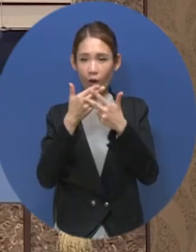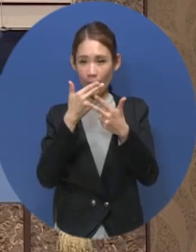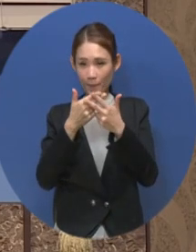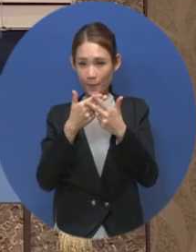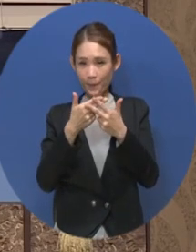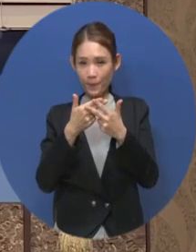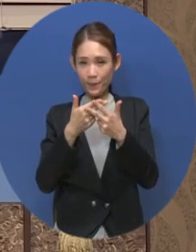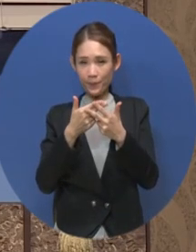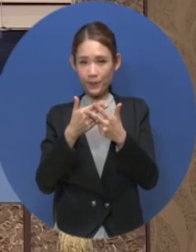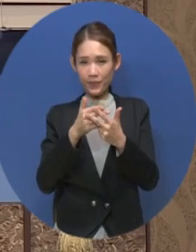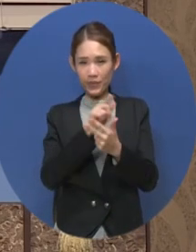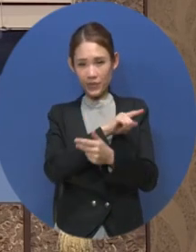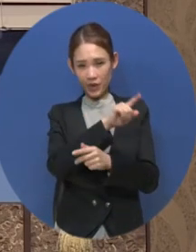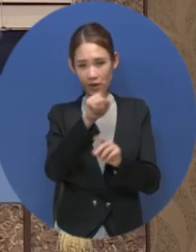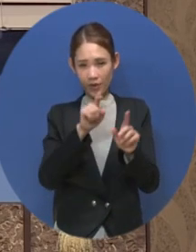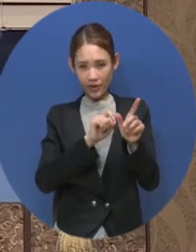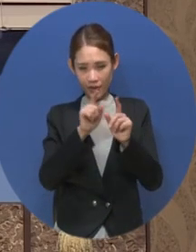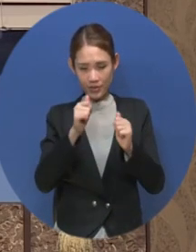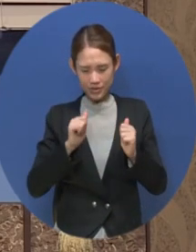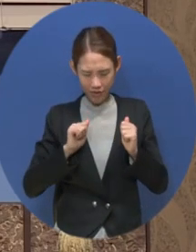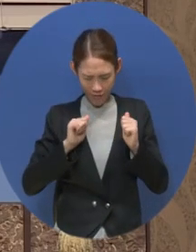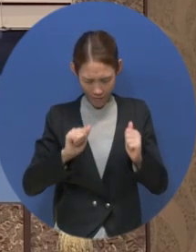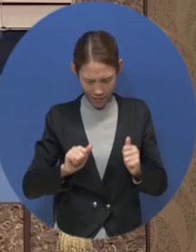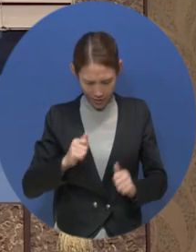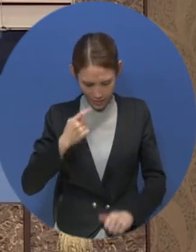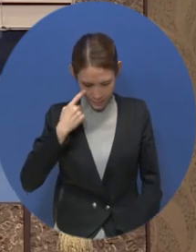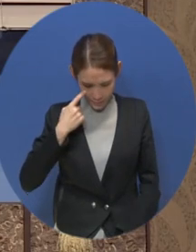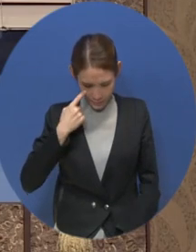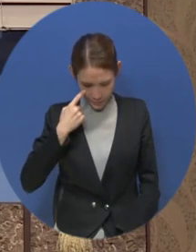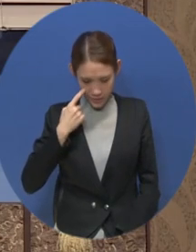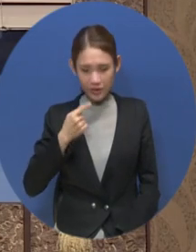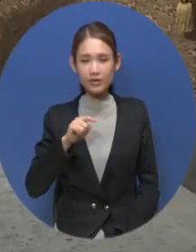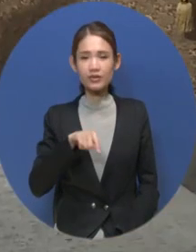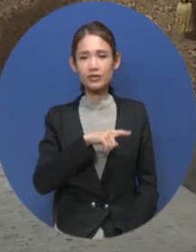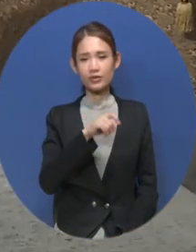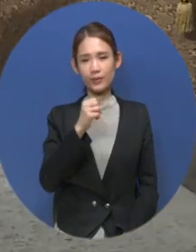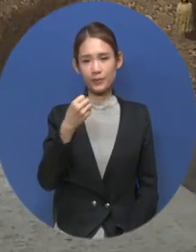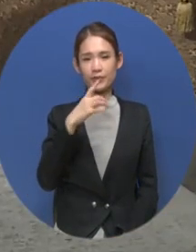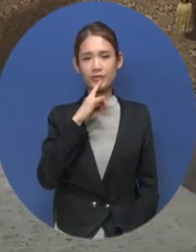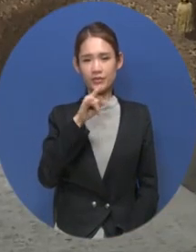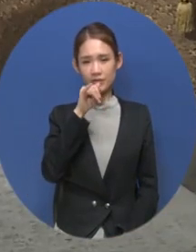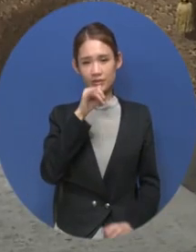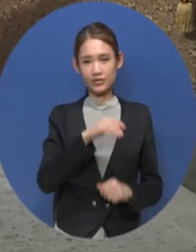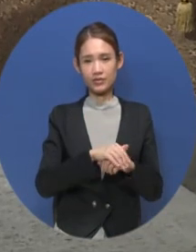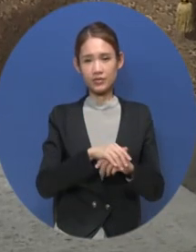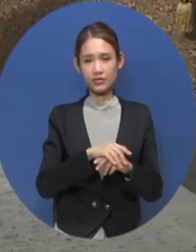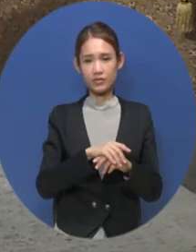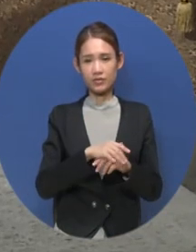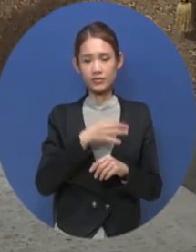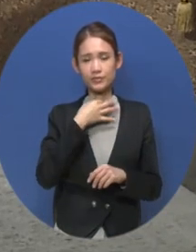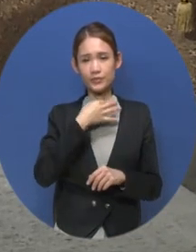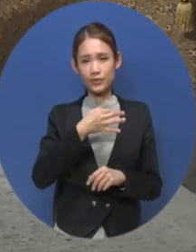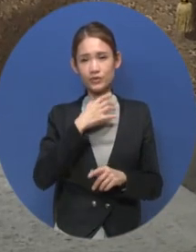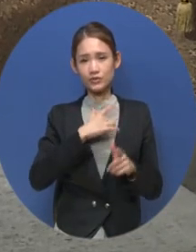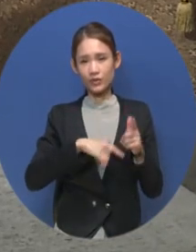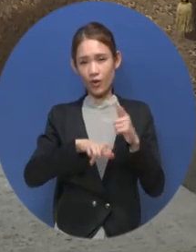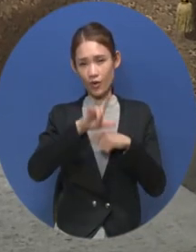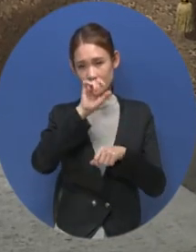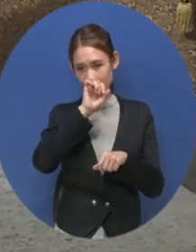열심히 하겠다. 같이 선발 맞춰주자. 뭐 이런 네. 얘기도 있었습니다. 그러니까 이게 네. 보다 당사자분들의 목소리가 좀 더